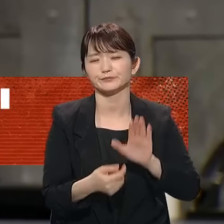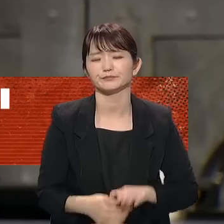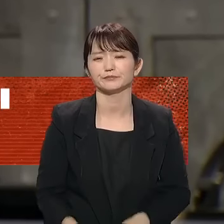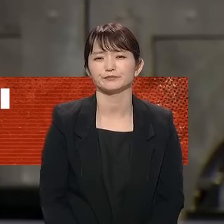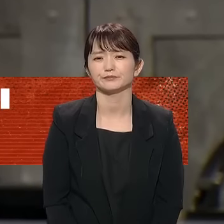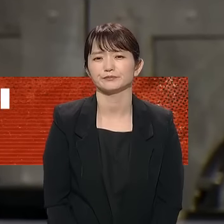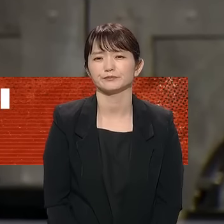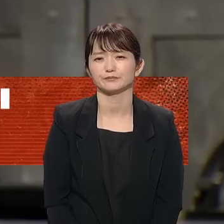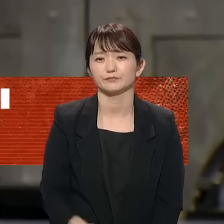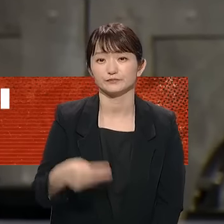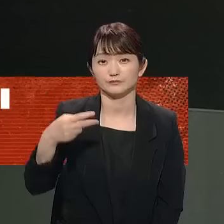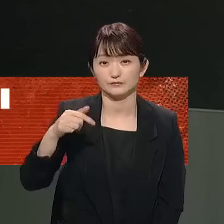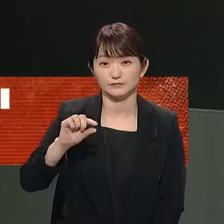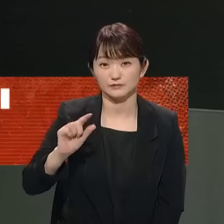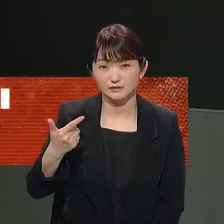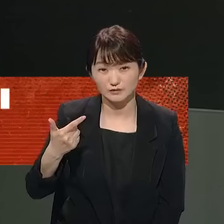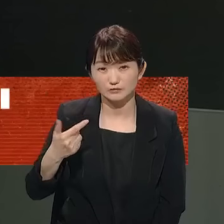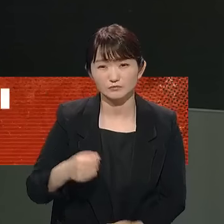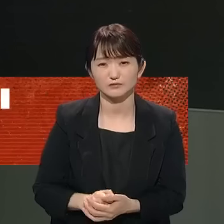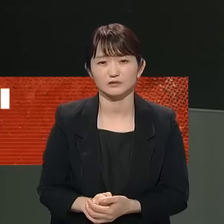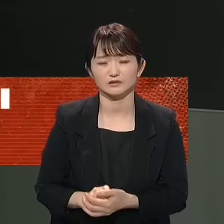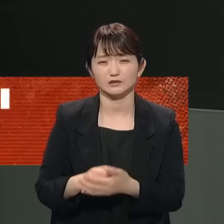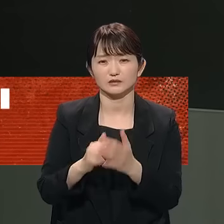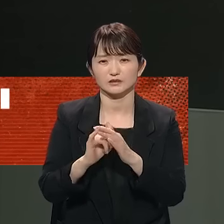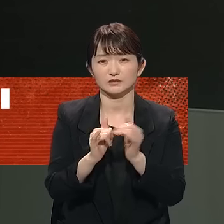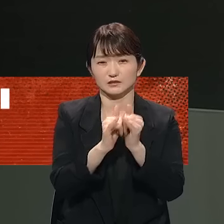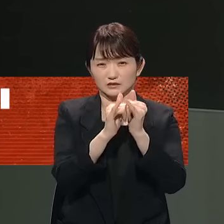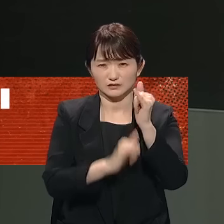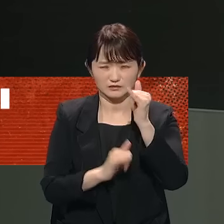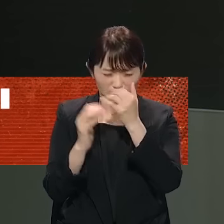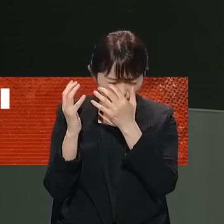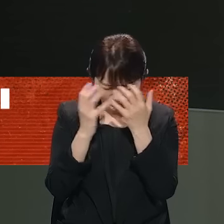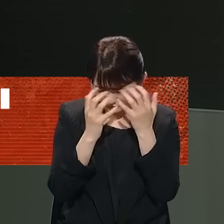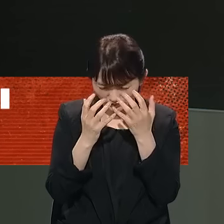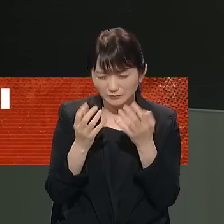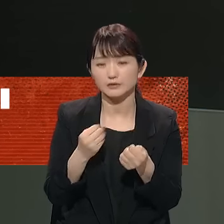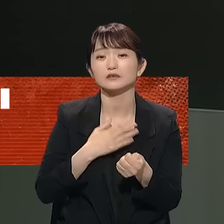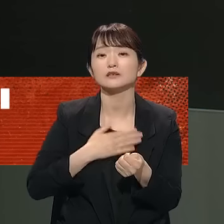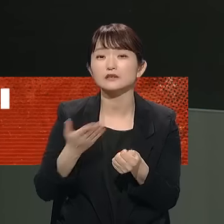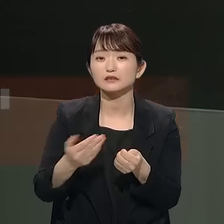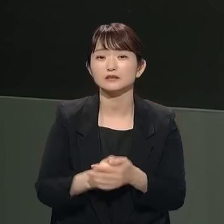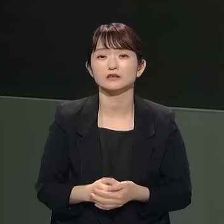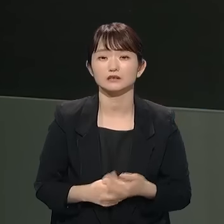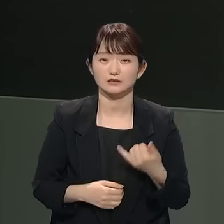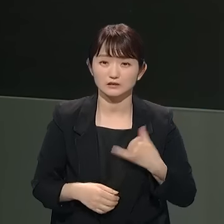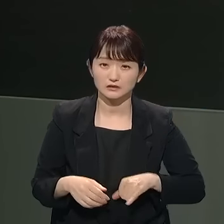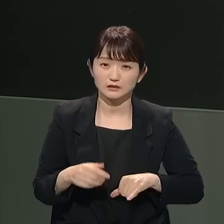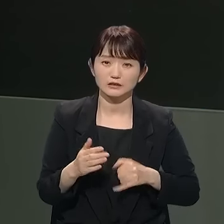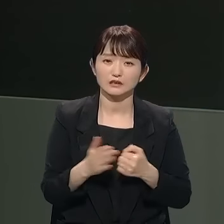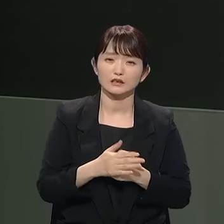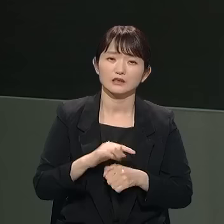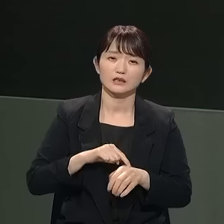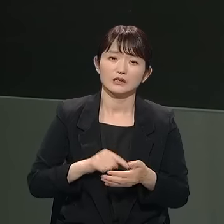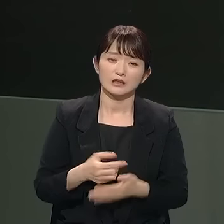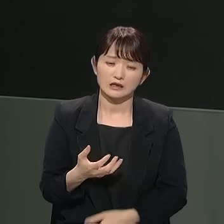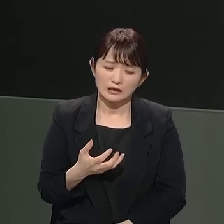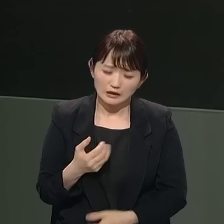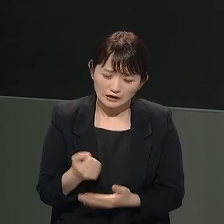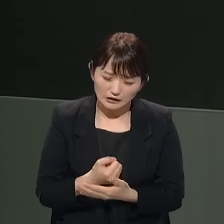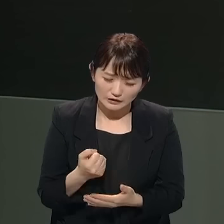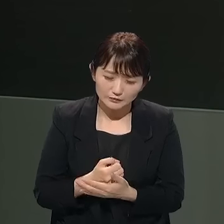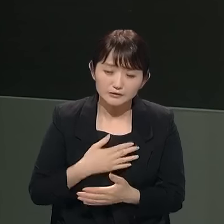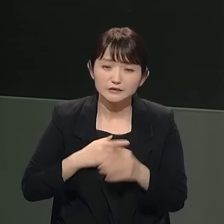자, 사반에서 복잡한 가정사 정말 많이 다루잖아요. 이 자식 때문에 소갈이야 하는 부모도 안타깝지만 저